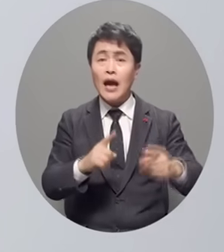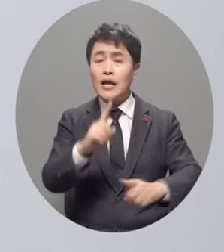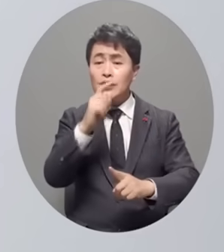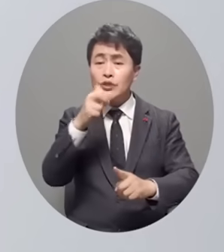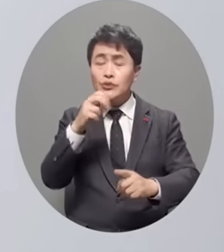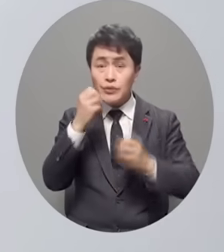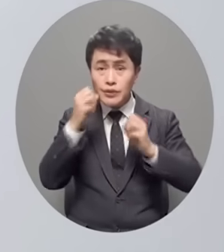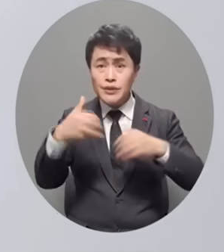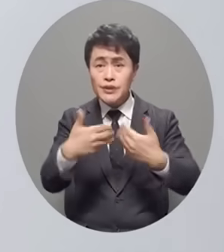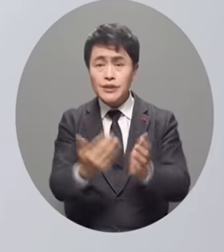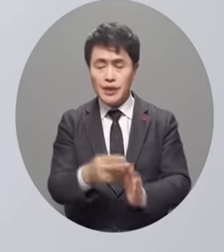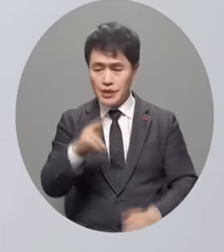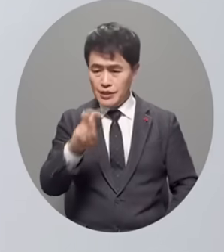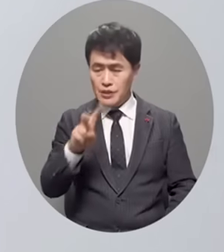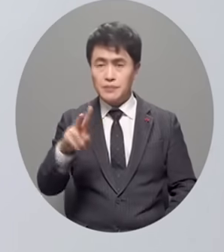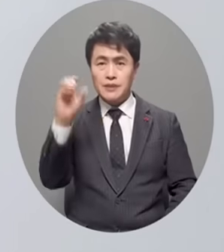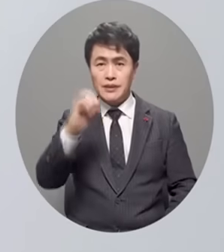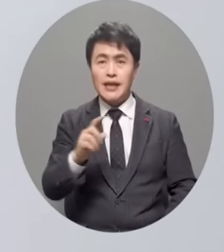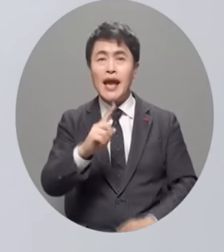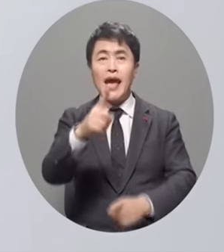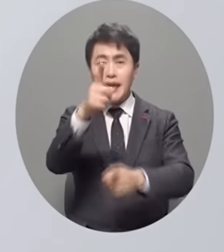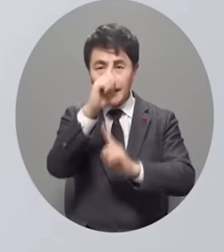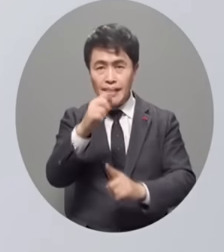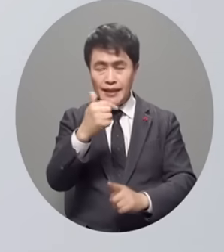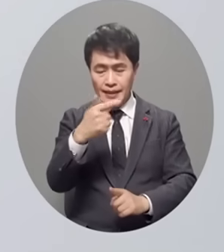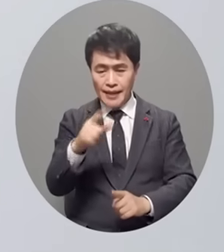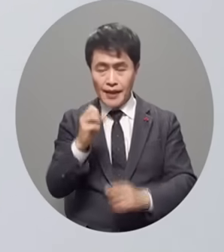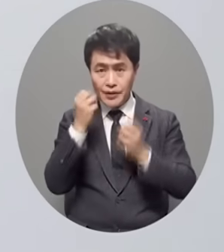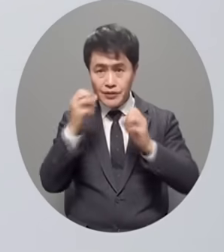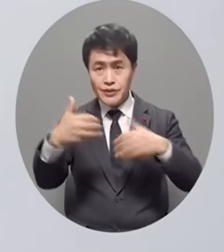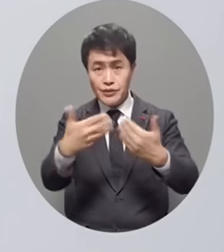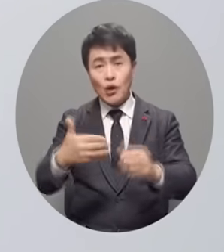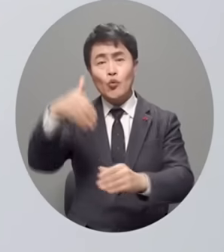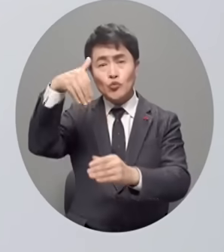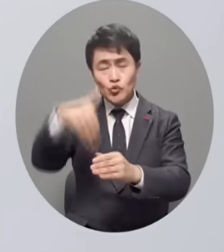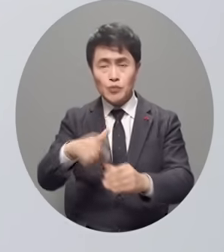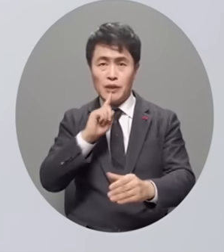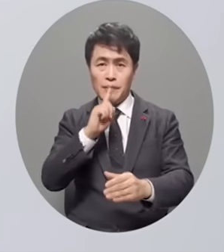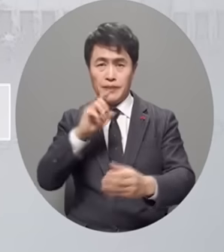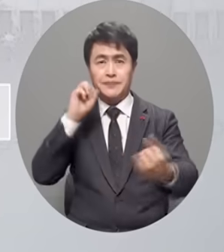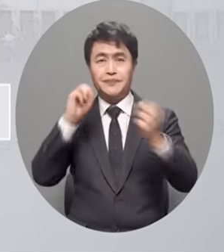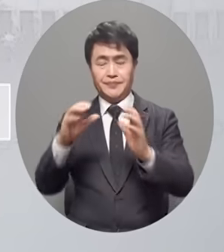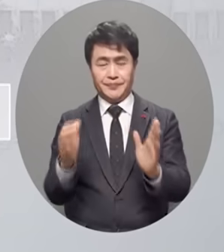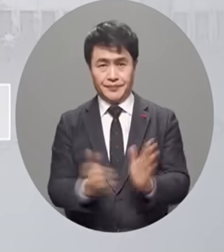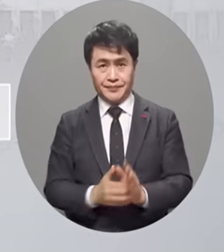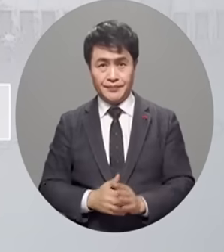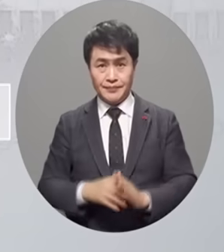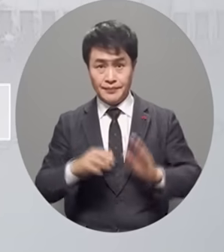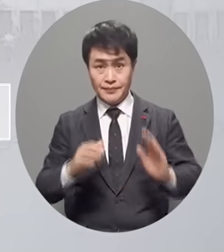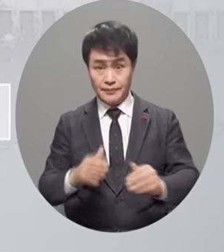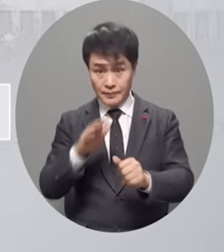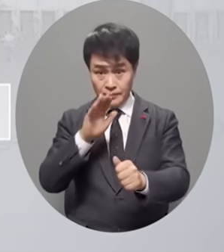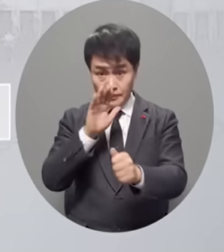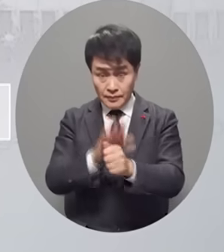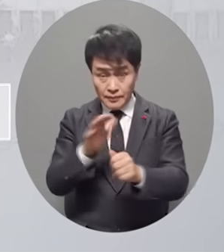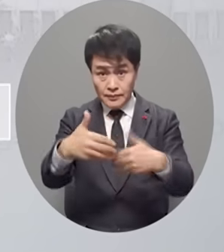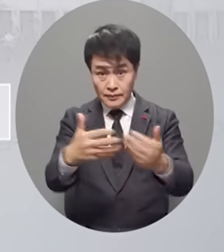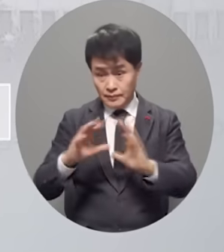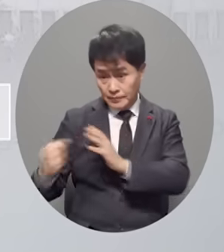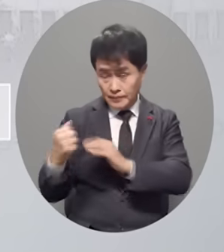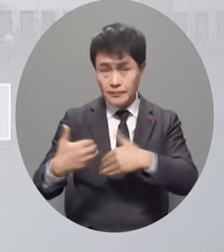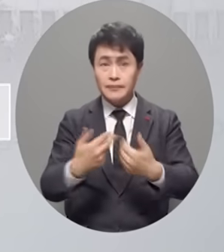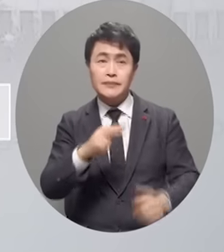신당에, 22%는 이낙연 중심의 신당에 투표하겠다고 응답했습니다. 지지 정당을 물었더니